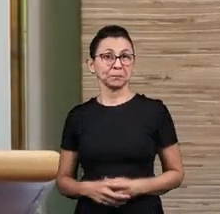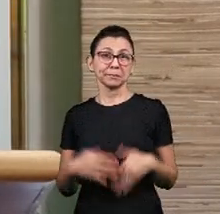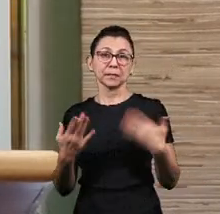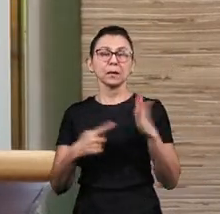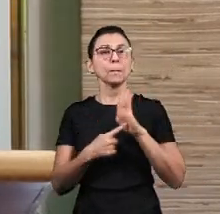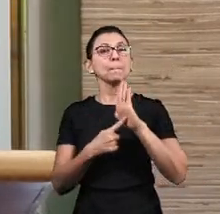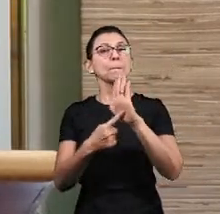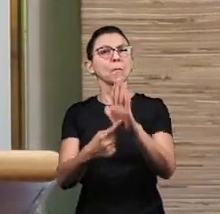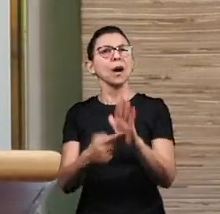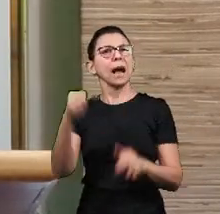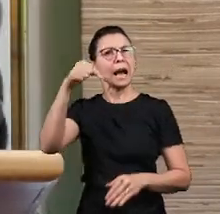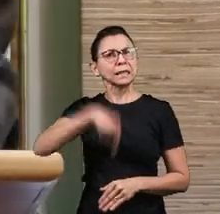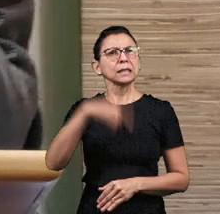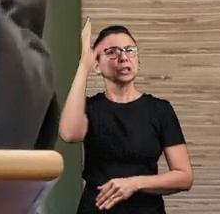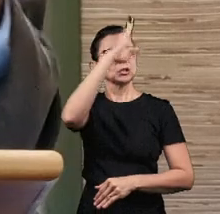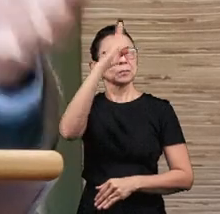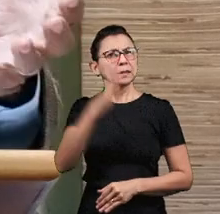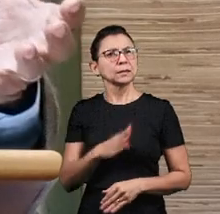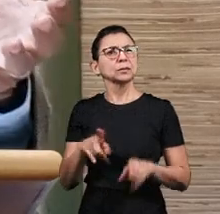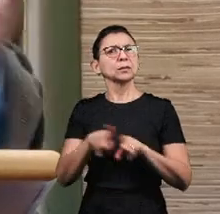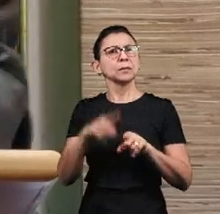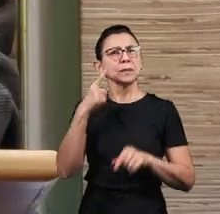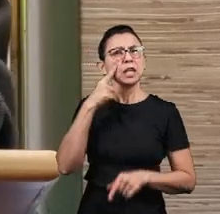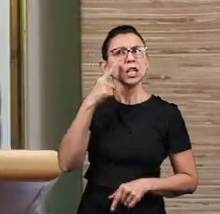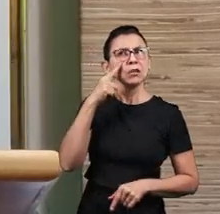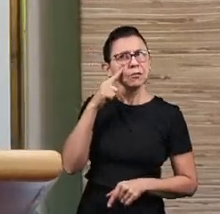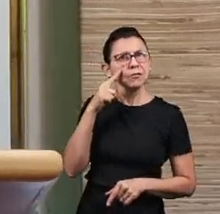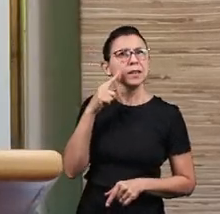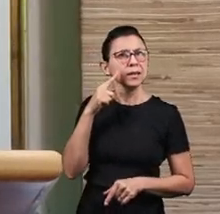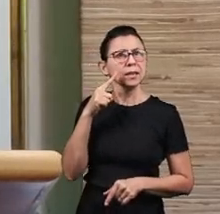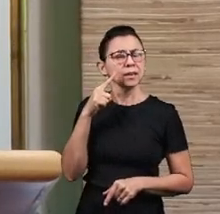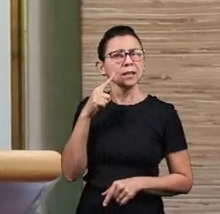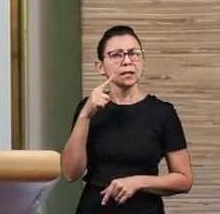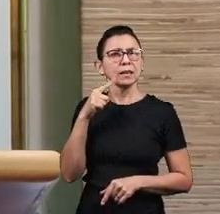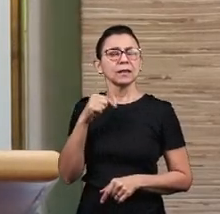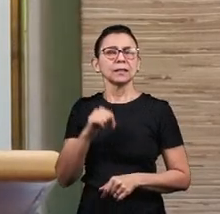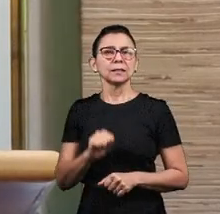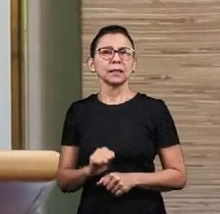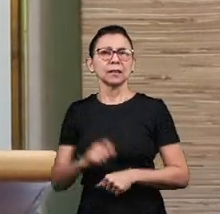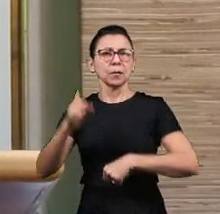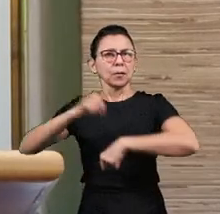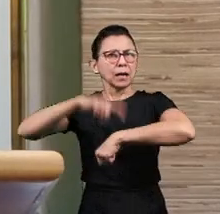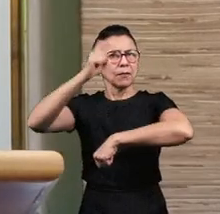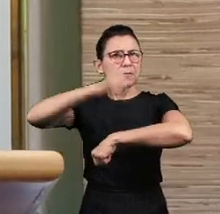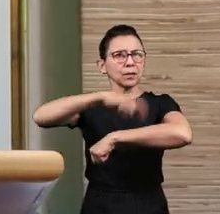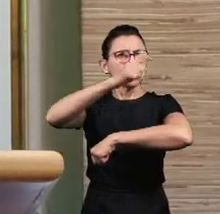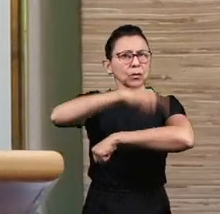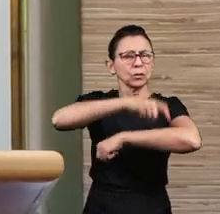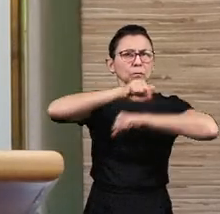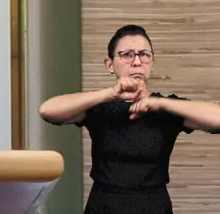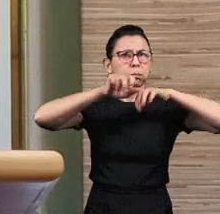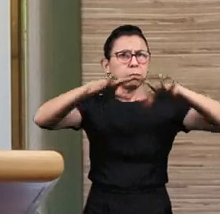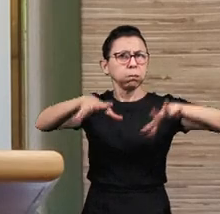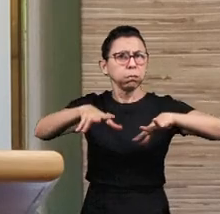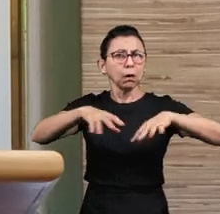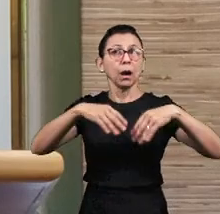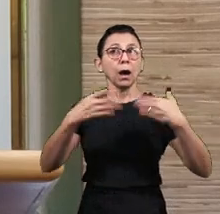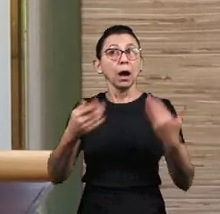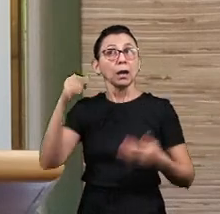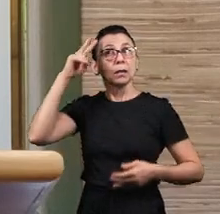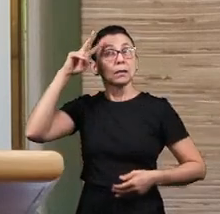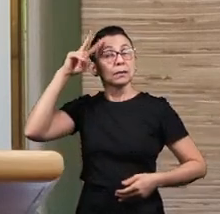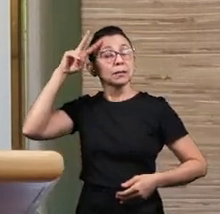en Égypte. Mais nous vivons des moments prophétiques qui associent la venue de Jésus avec la sortie la sortie de l'Église avec la sortie du peuple